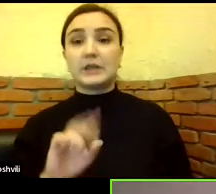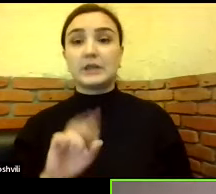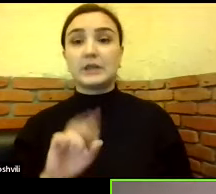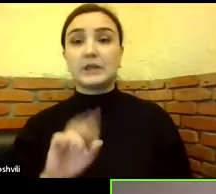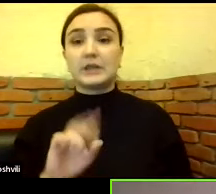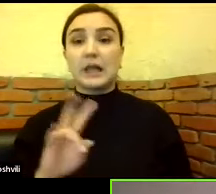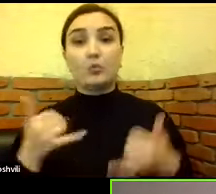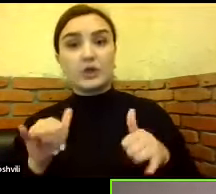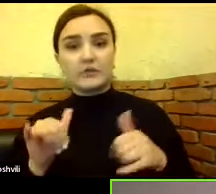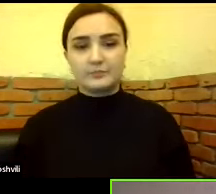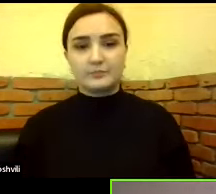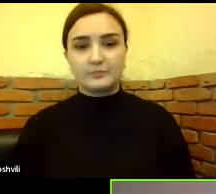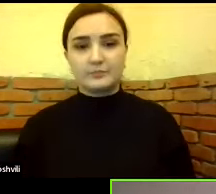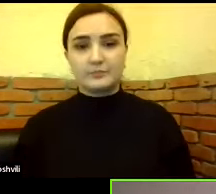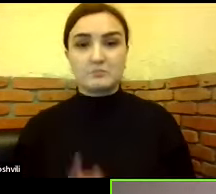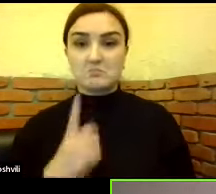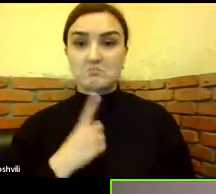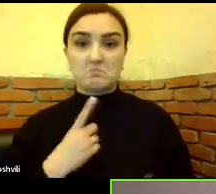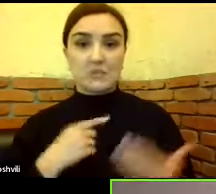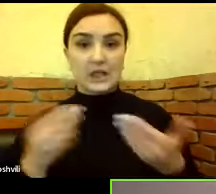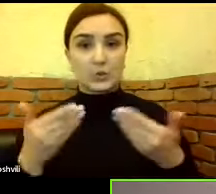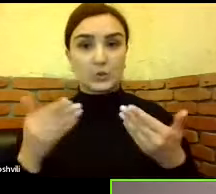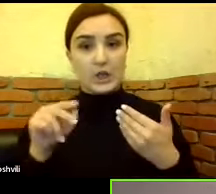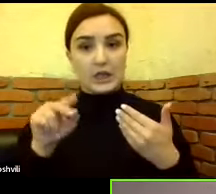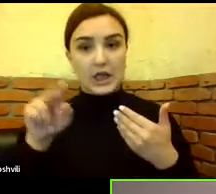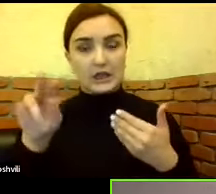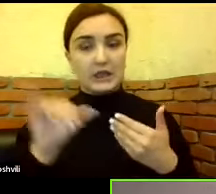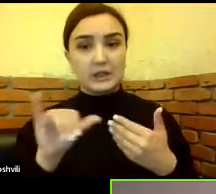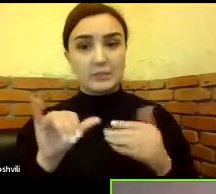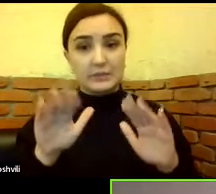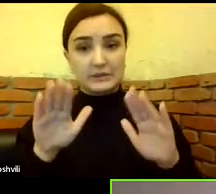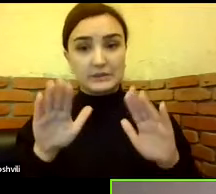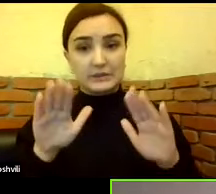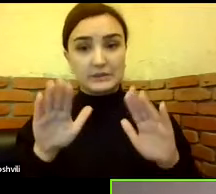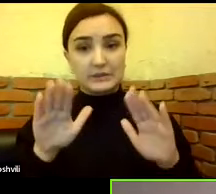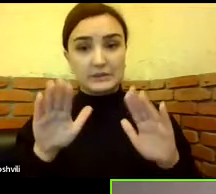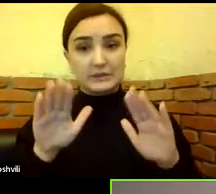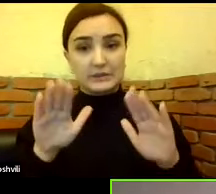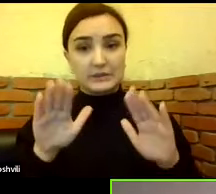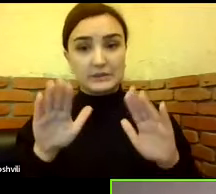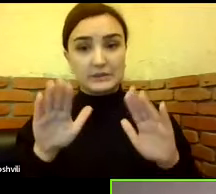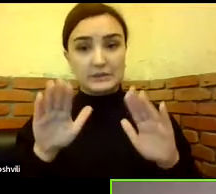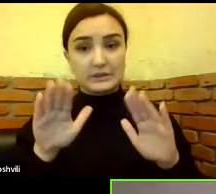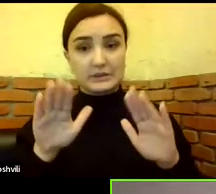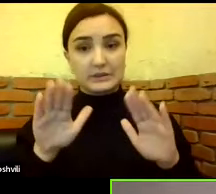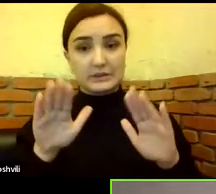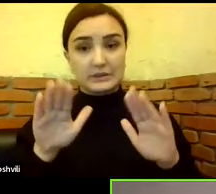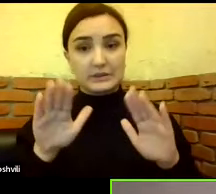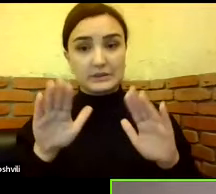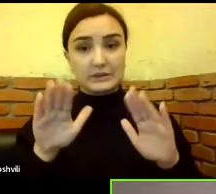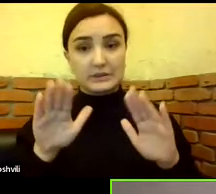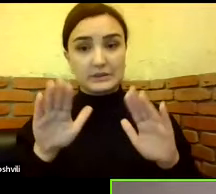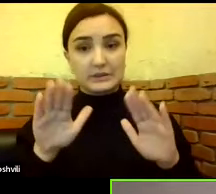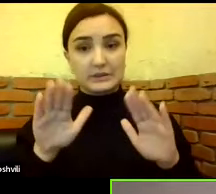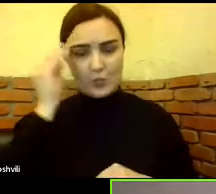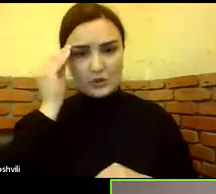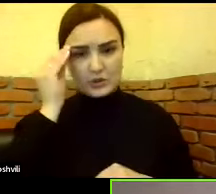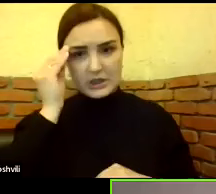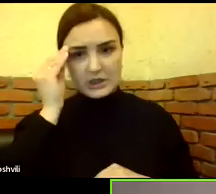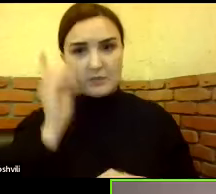სადღაც. და მგონია, რომ ძალიან ბევრი მითი არსებობს ზუსტად მაგის გამო, რომ არ ვიცი, რაღაცნაირად ეს